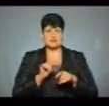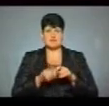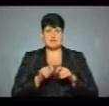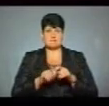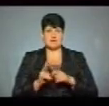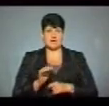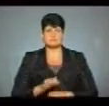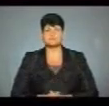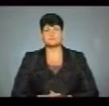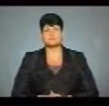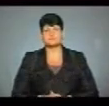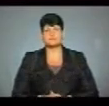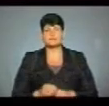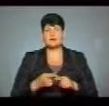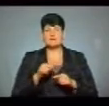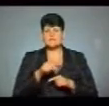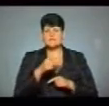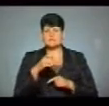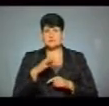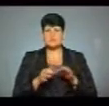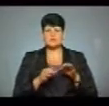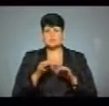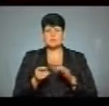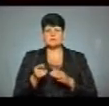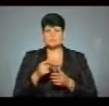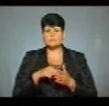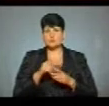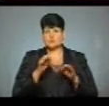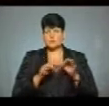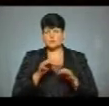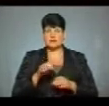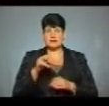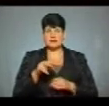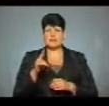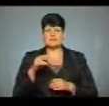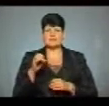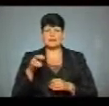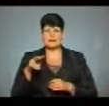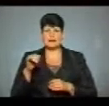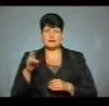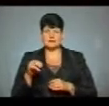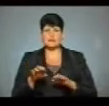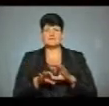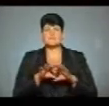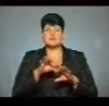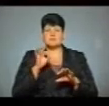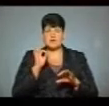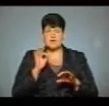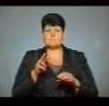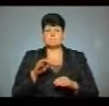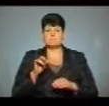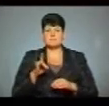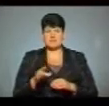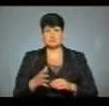перевірки. У ці хвилини суддя Тернопільського міськрайонного суду Лілія Делікатна обирає міру запобіжного заходу